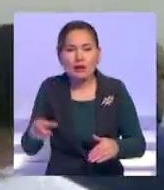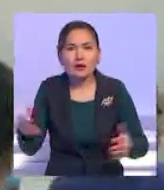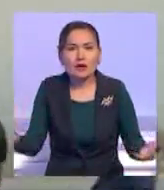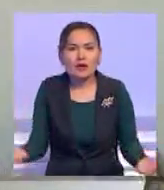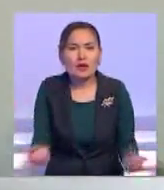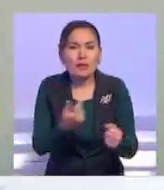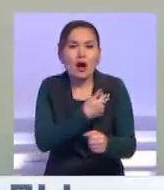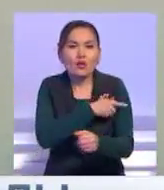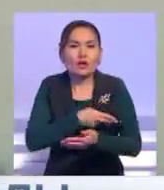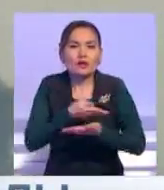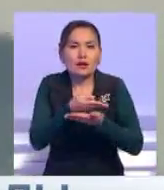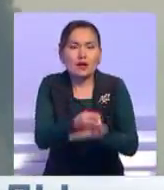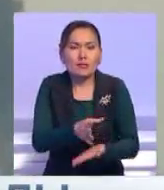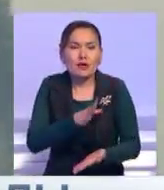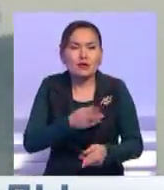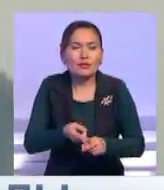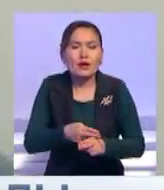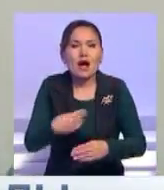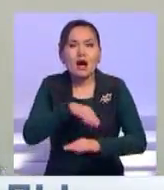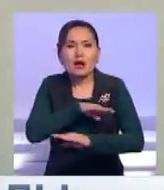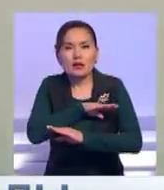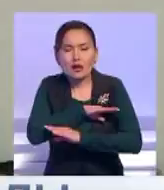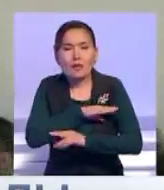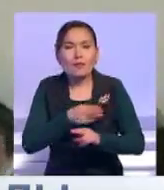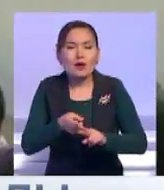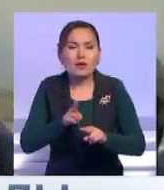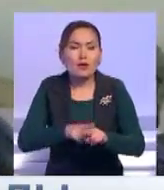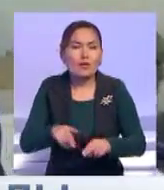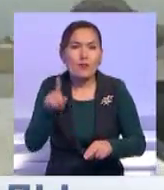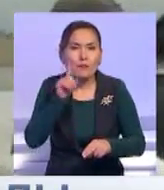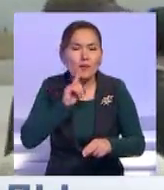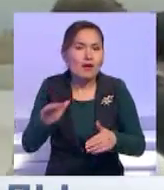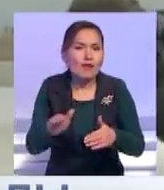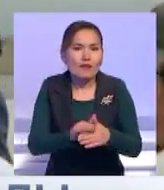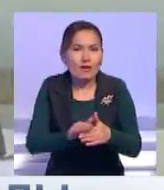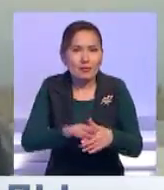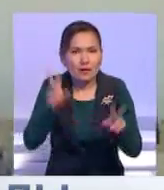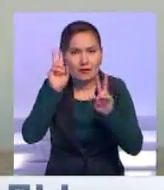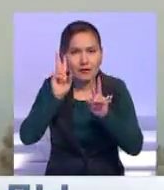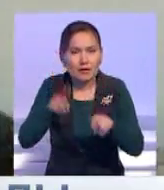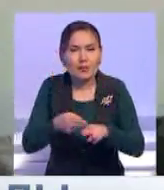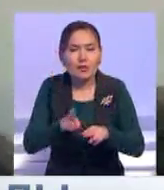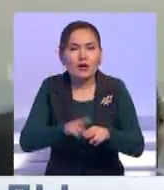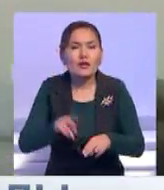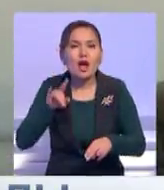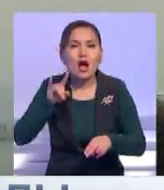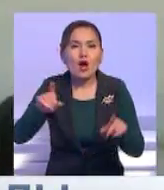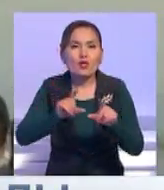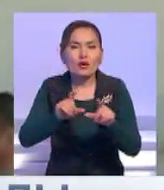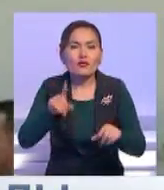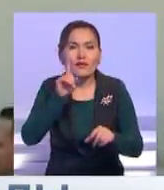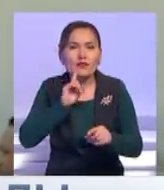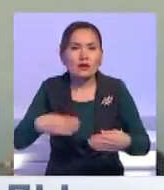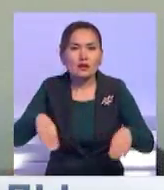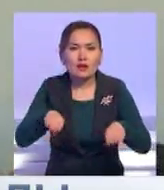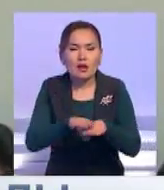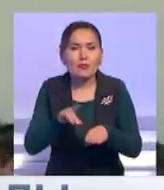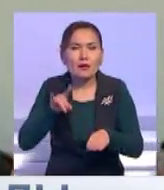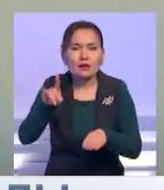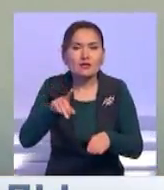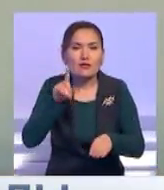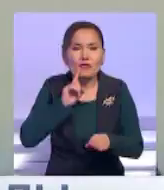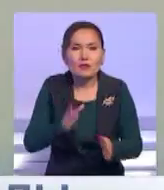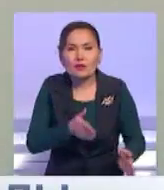ауруханаға жеткізілді. Әзірге қаза тапқандар мен жапа шеккендер туралы нақты ақпарат жоқ. Ал әуежай уақытша жабылып, рейстер кейінге